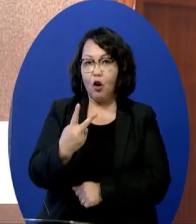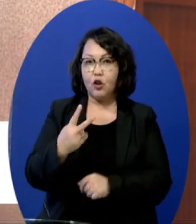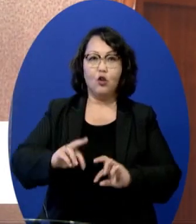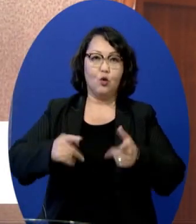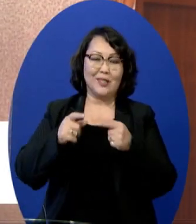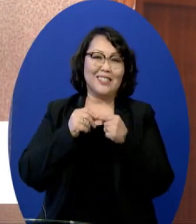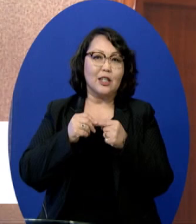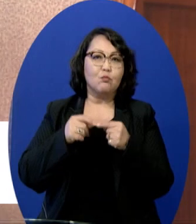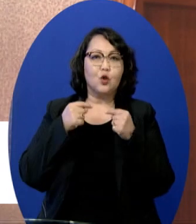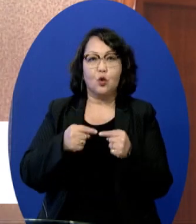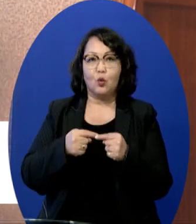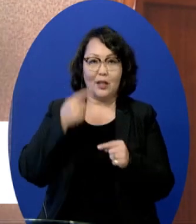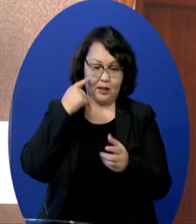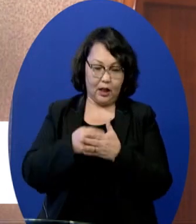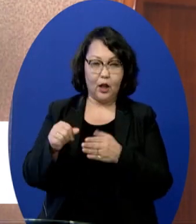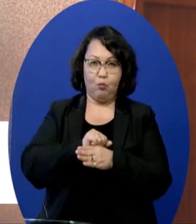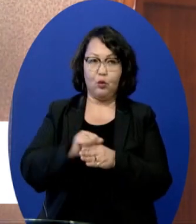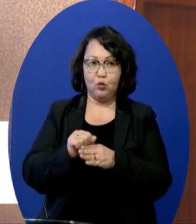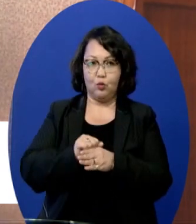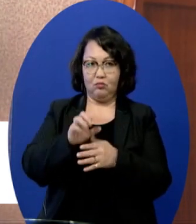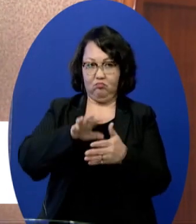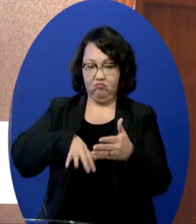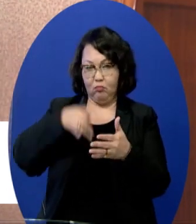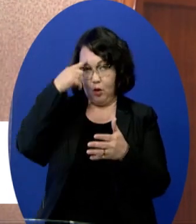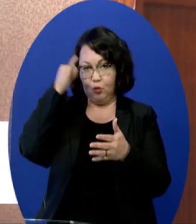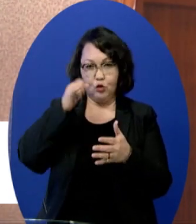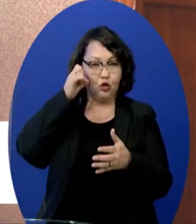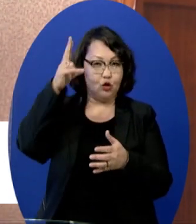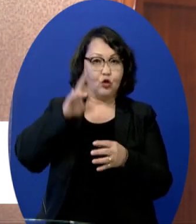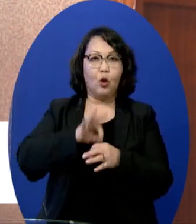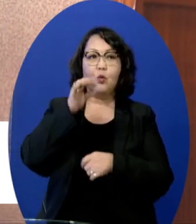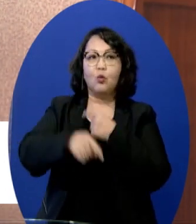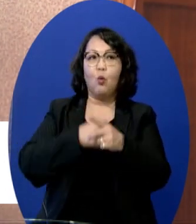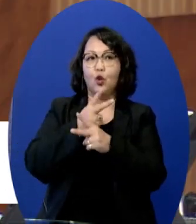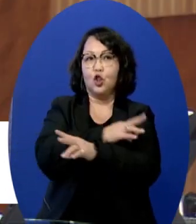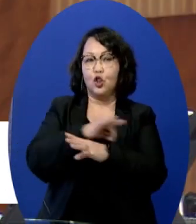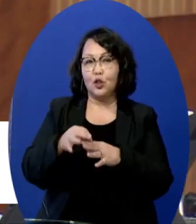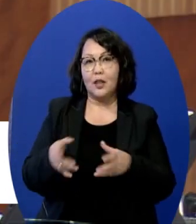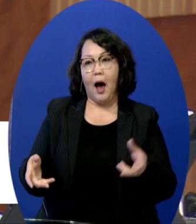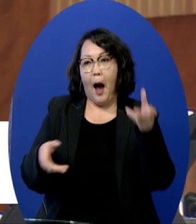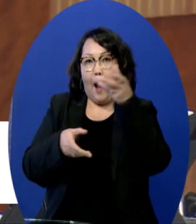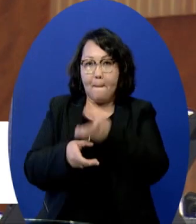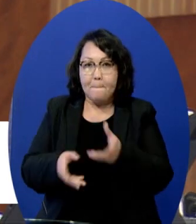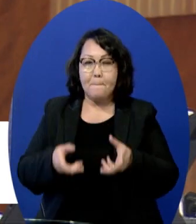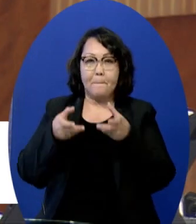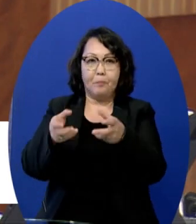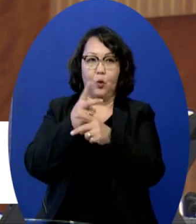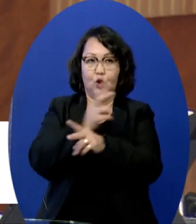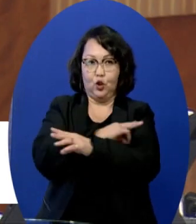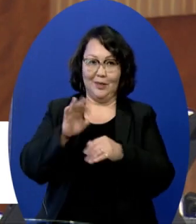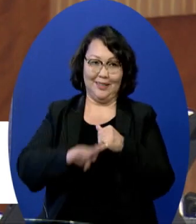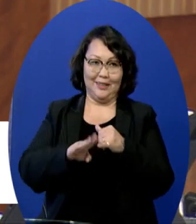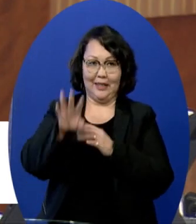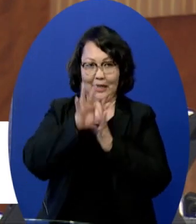зарчмын зөрүүтэй саналыг боловсруулжээ. Ийхүү Монгол Улсын ерөнхийлөгчийн сонгуулийн тухай хуулийн төсөл болон хамт өргөн мэдүүлсэн хуулийн төслийн эцсийн хэлэлцүүлгийг